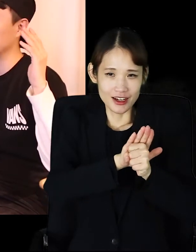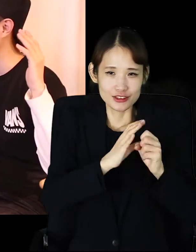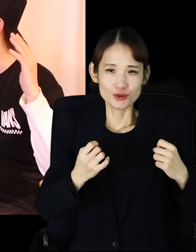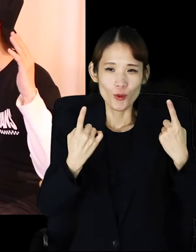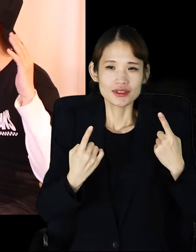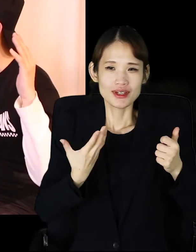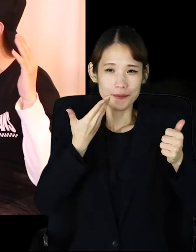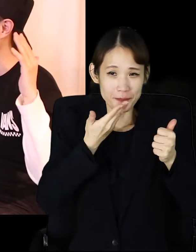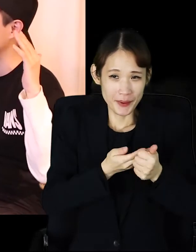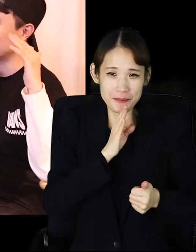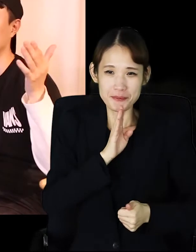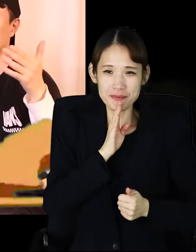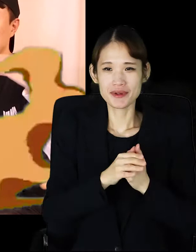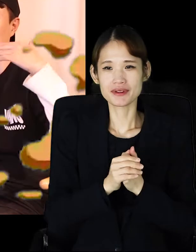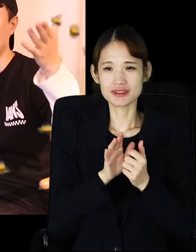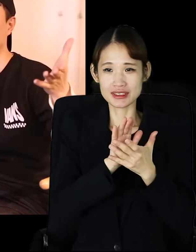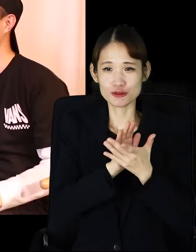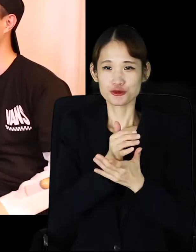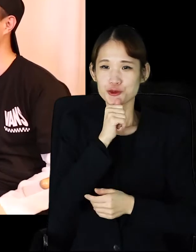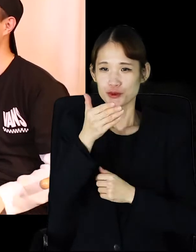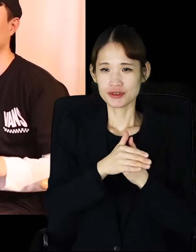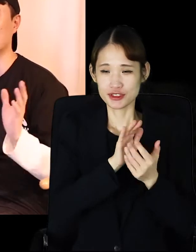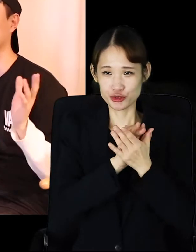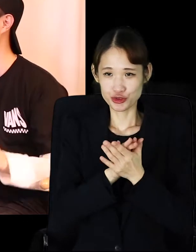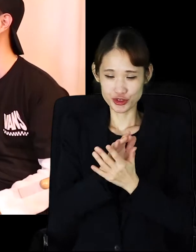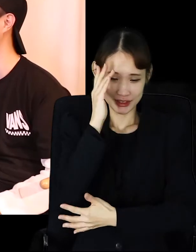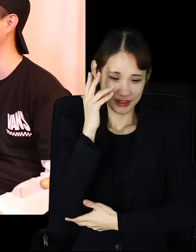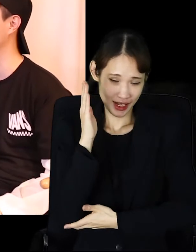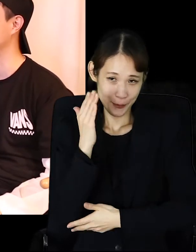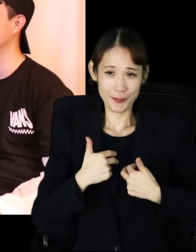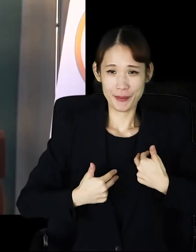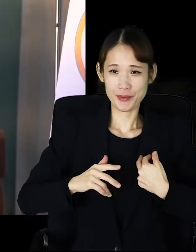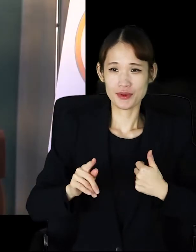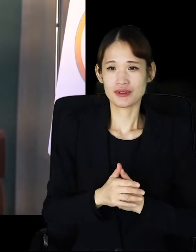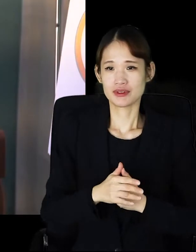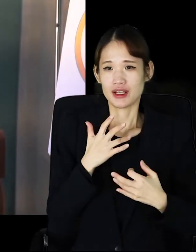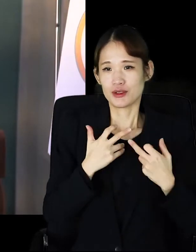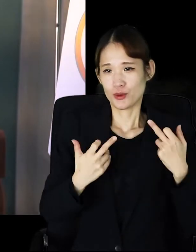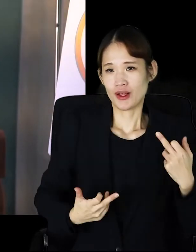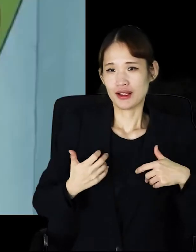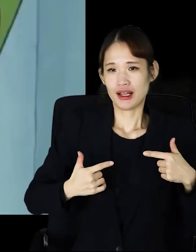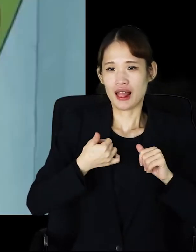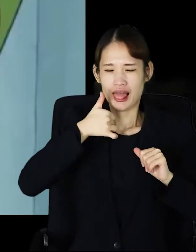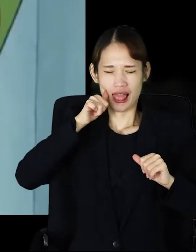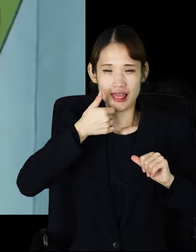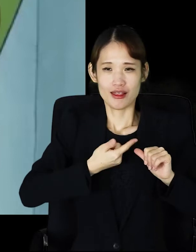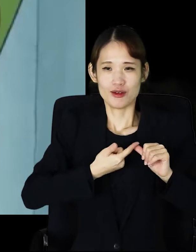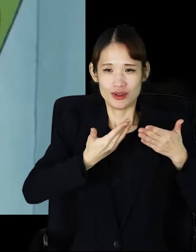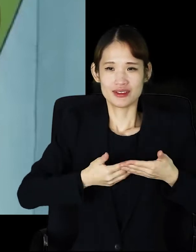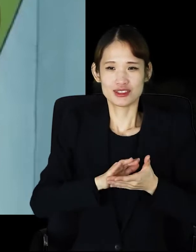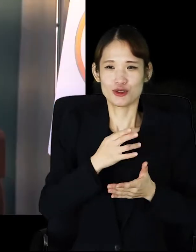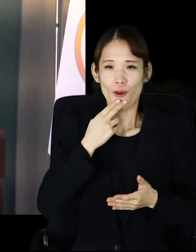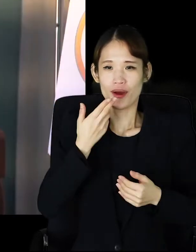동시에 받고 계시는 분이라고 봤는데 친구를 소개합니다. 어떤 친구들과 어떤 에피소드가 있는지 뭐 그런 것들. 제 동생이 저 항상 놀리는 게 언니 친구 없잖아